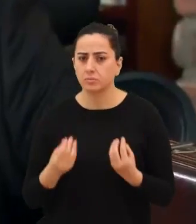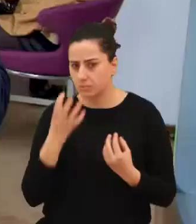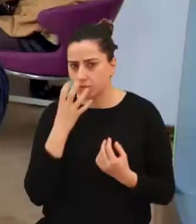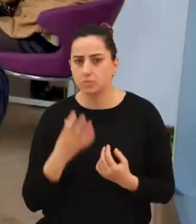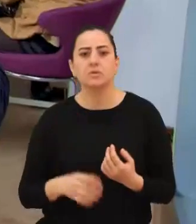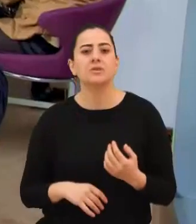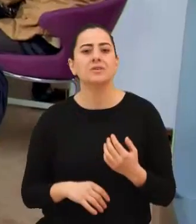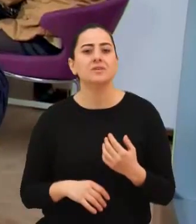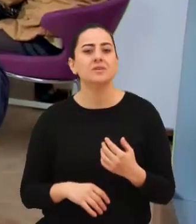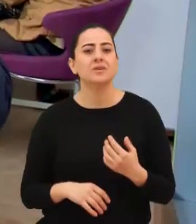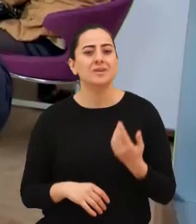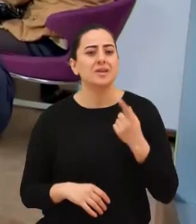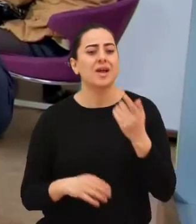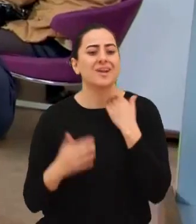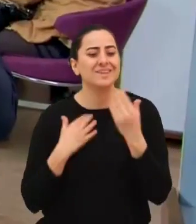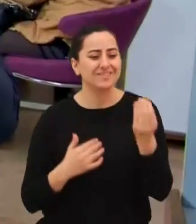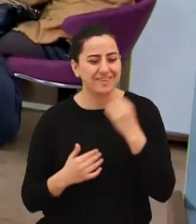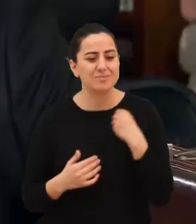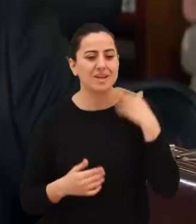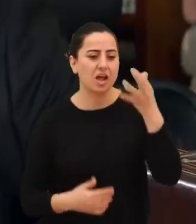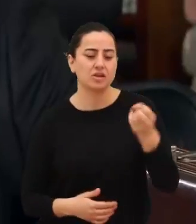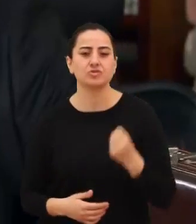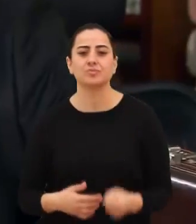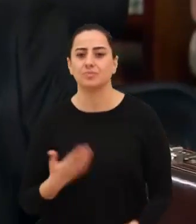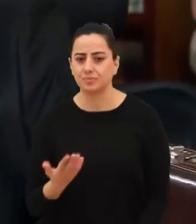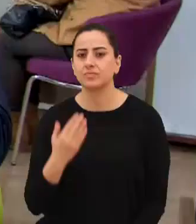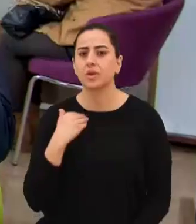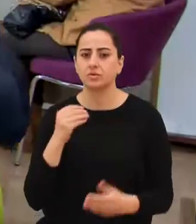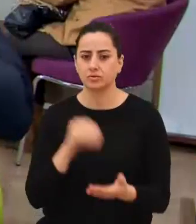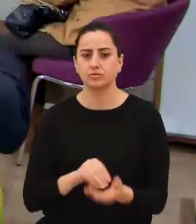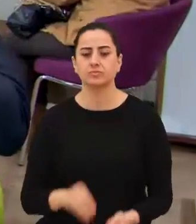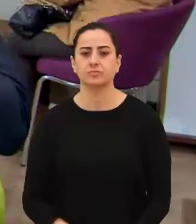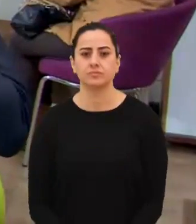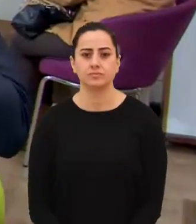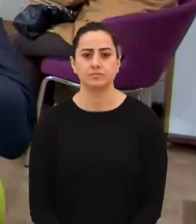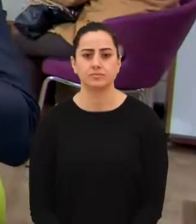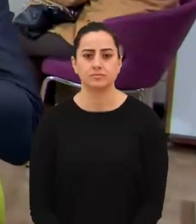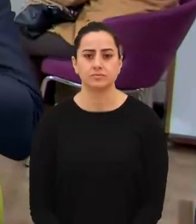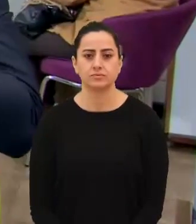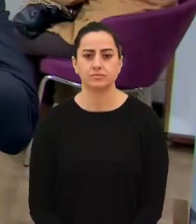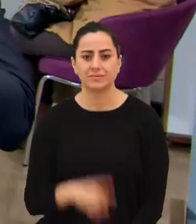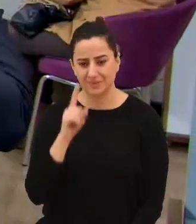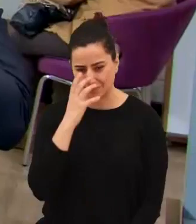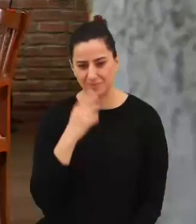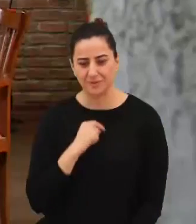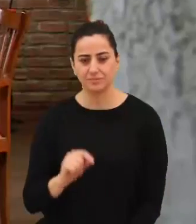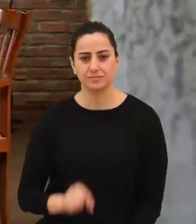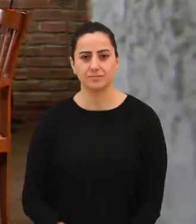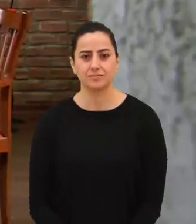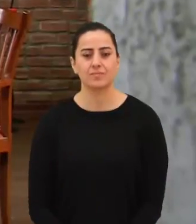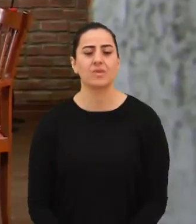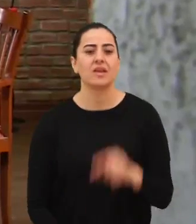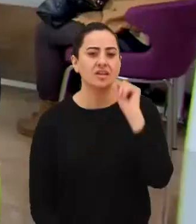bekliyoruz. Adresi alabilir miyim acaba? Tamam, yazın bir kenara. Hemen bir saniye. Bir saniye, yazıyorum.